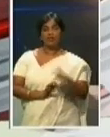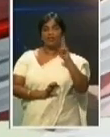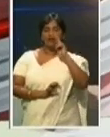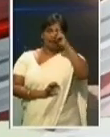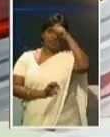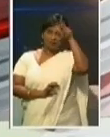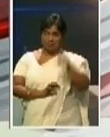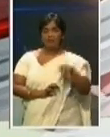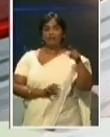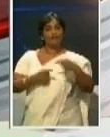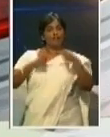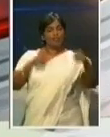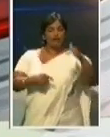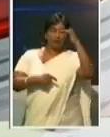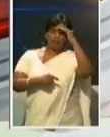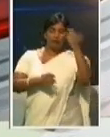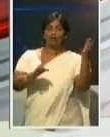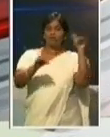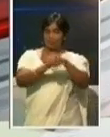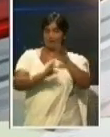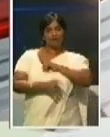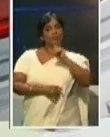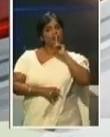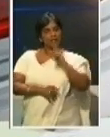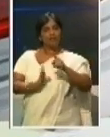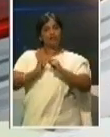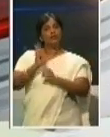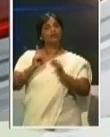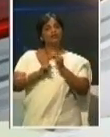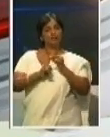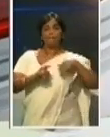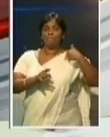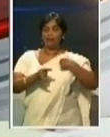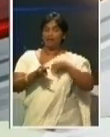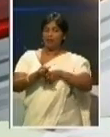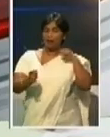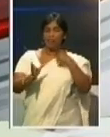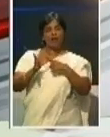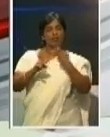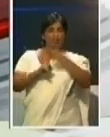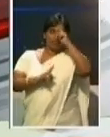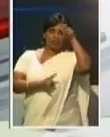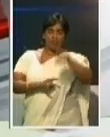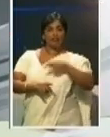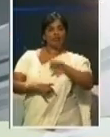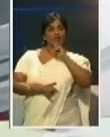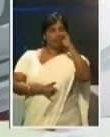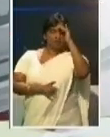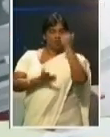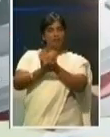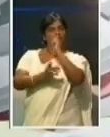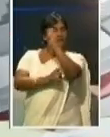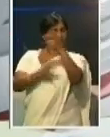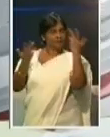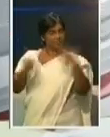රනිල් වික්‍රමසිංහ මහතා විපක්ෂ නායකවරයා ලෙස පත්කරන ලෙස ඉල්ලමින් එක්සත් ජාතික පක්ෂ මහලේකම් අකිල විරාජකාරීව සම්මහතා අද කතානායකවරයා වෙත